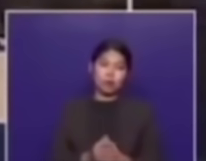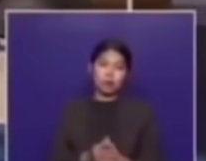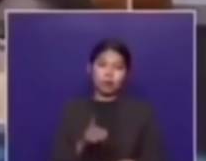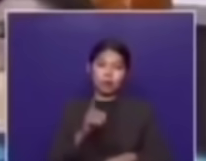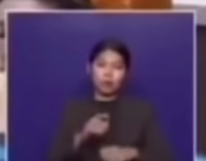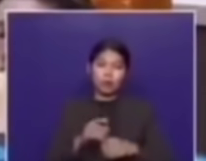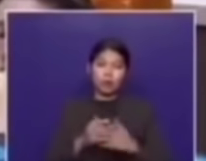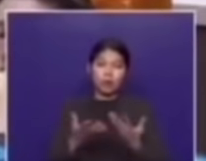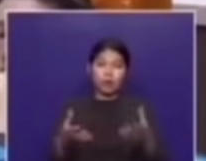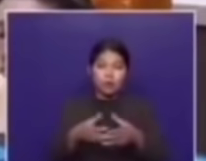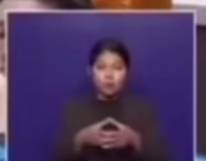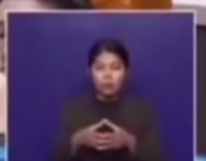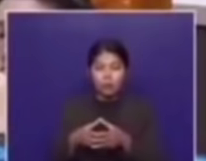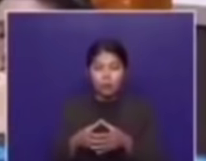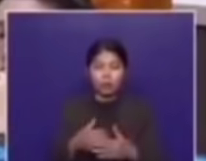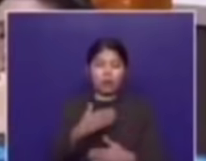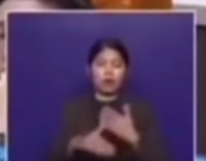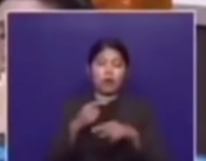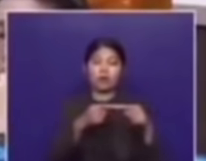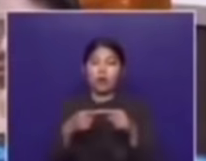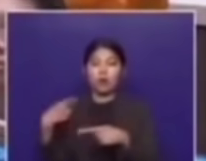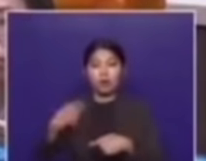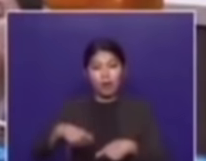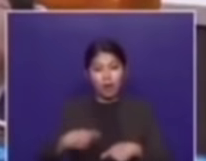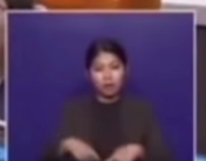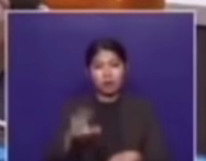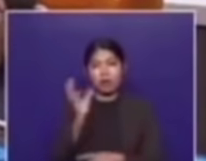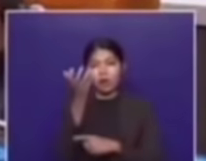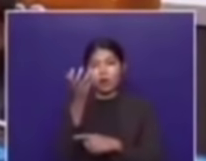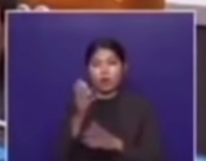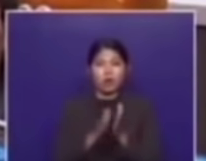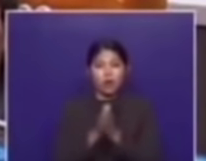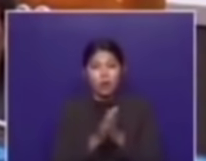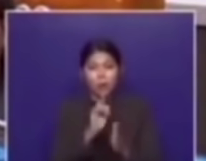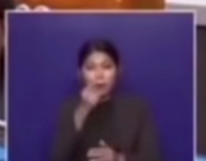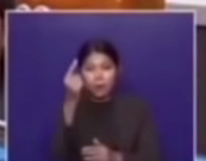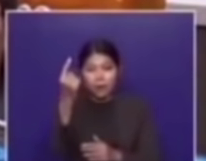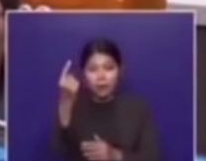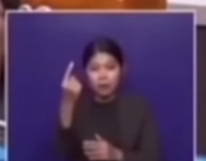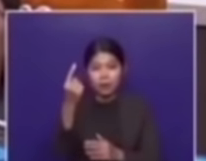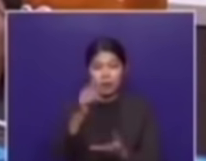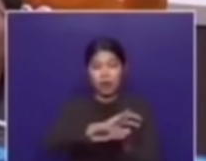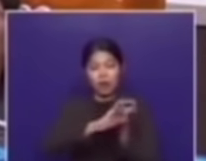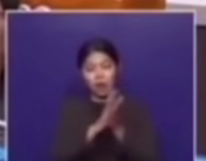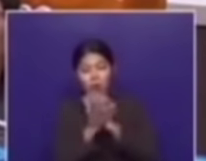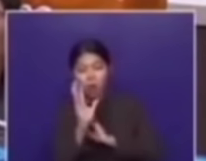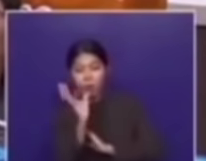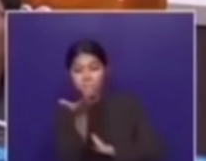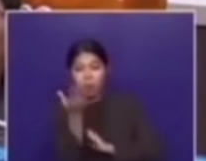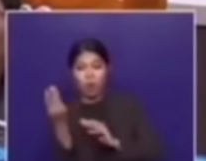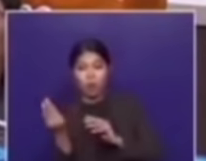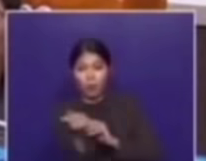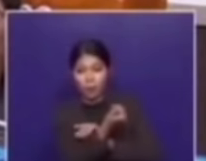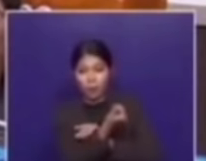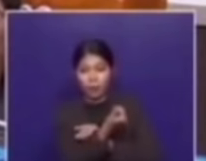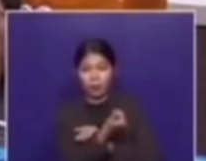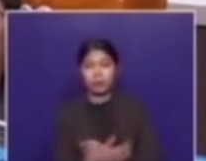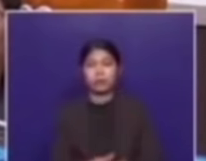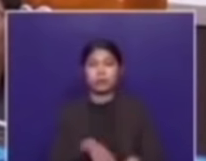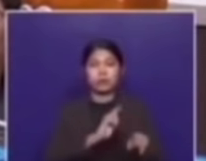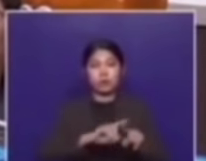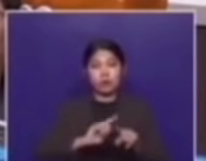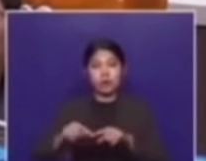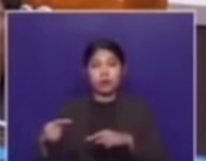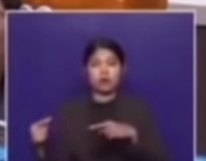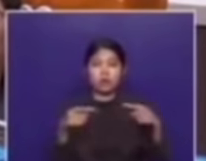พาเพื่อนร่วมชาติเดินไปข้างหน้าในโลกที่เต็มไปด้วยความท้าทายใหม่ๆและการเปลี่ยนแปลงอย่างรวดเร็วหลายสิ่งที่เราเถียงกันอ